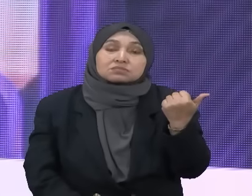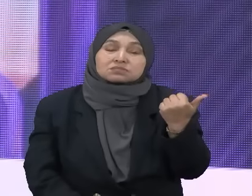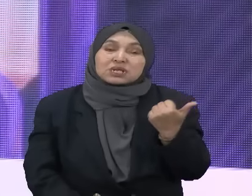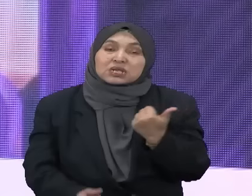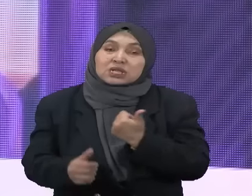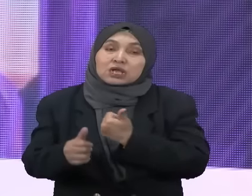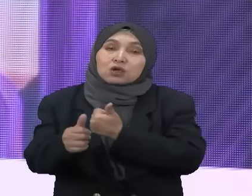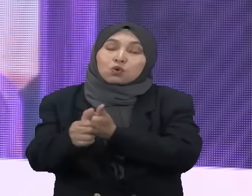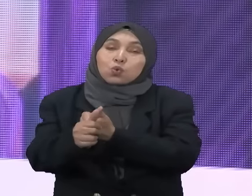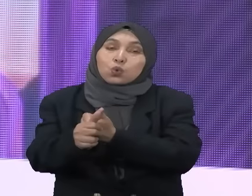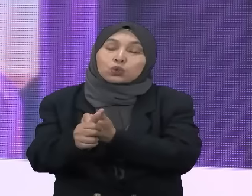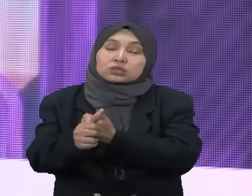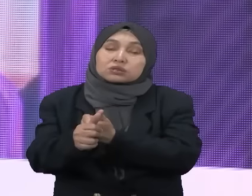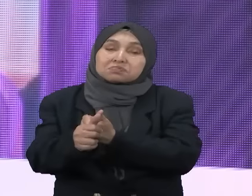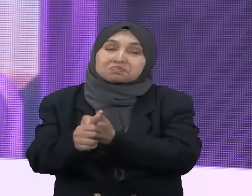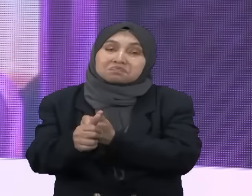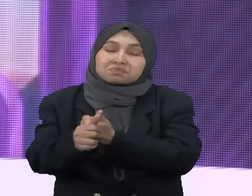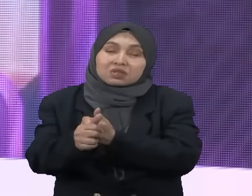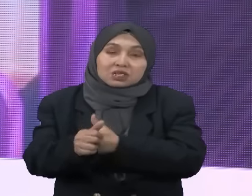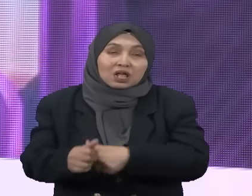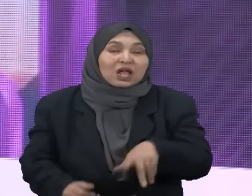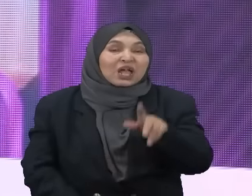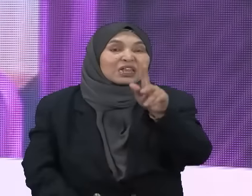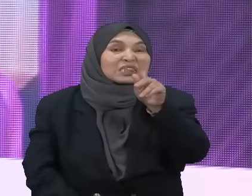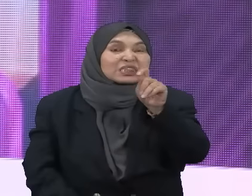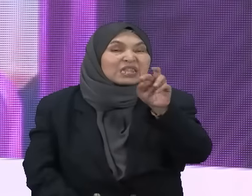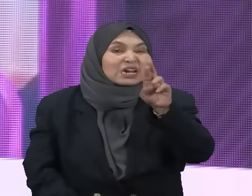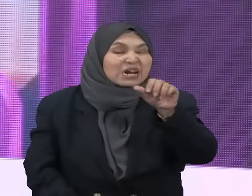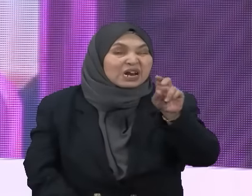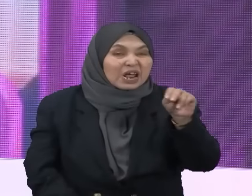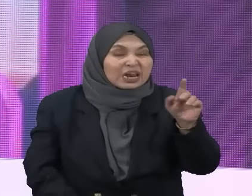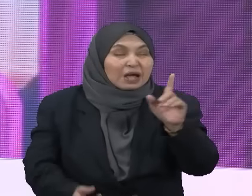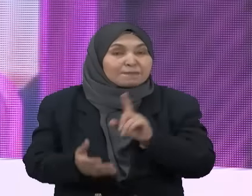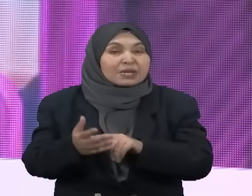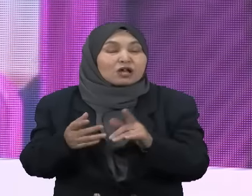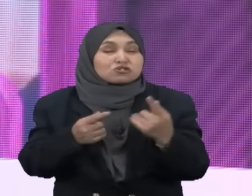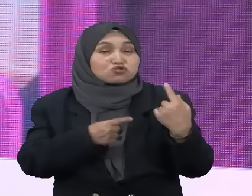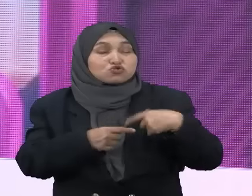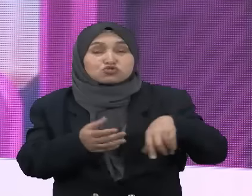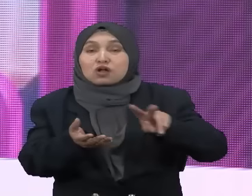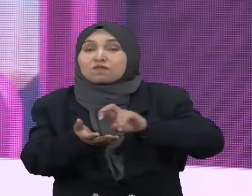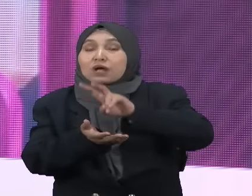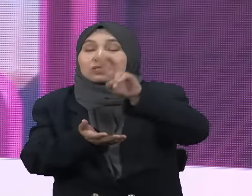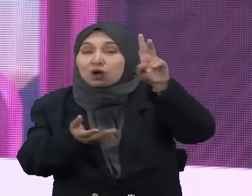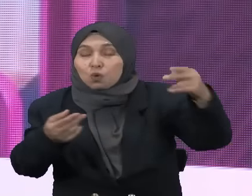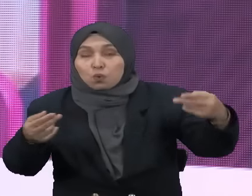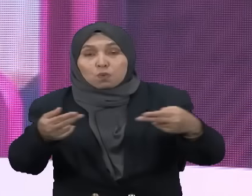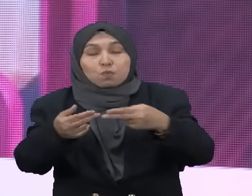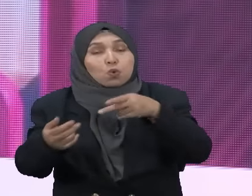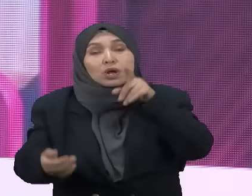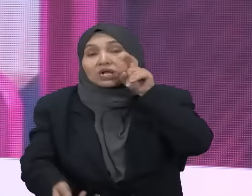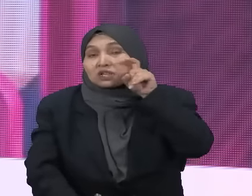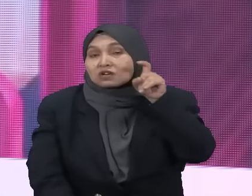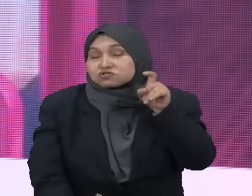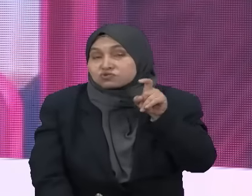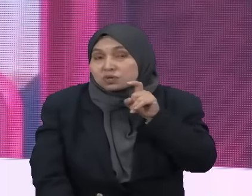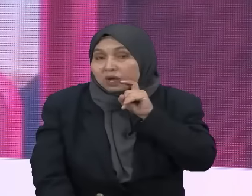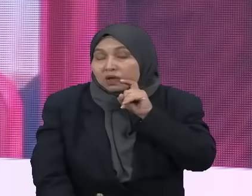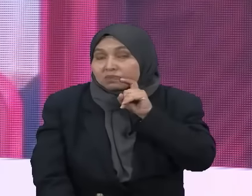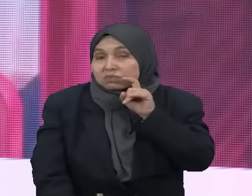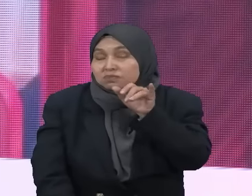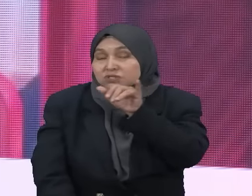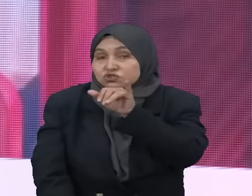mengikut trending lah, kita kata nak mengikut apa yang pada ketika itu sedang viral, iaitu hubungan sejenis. Jadi dia nak follow yang